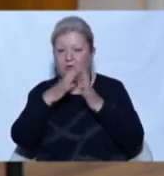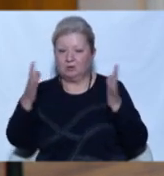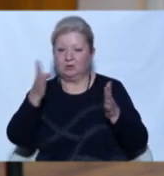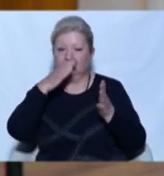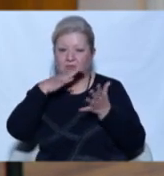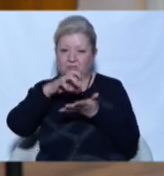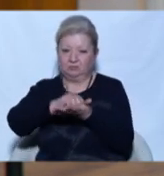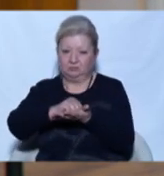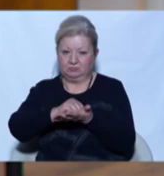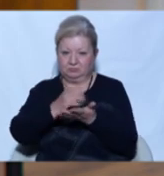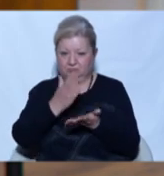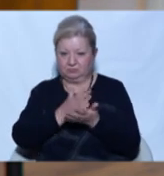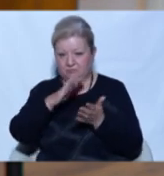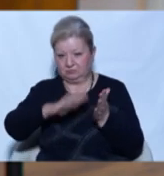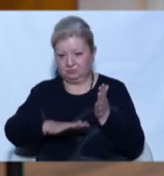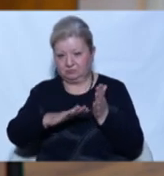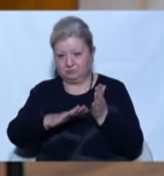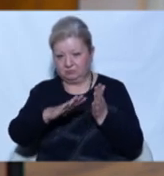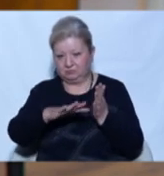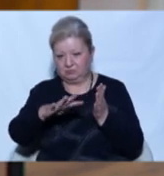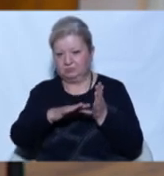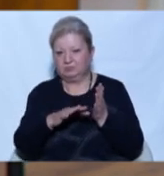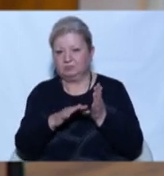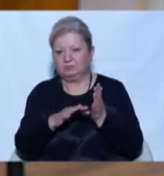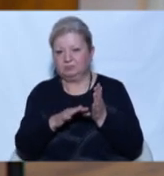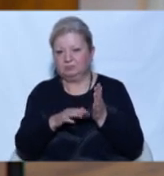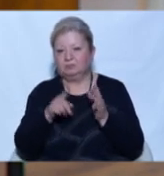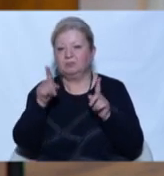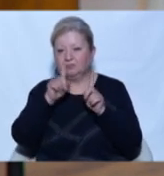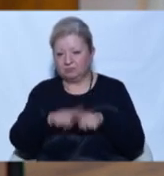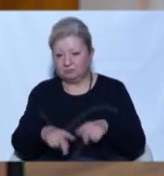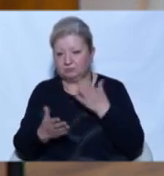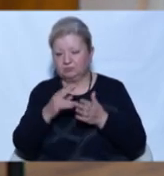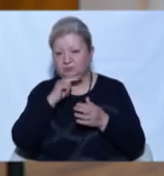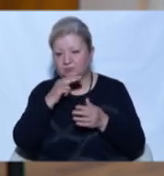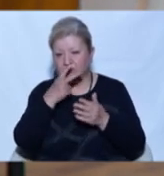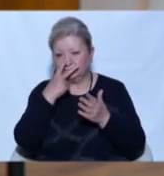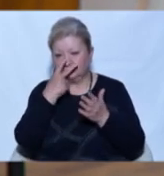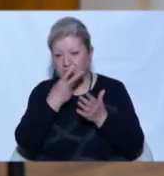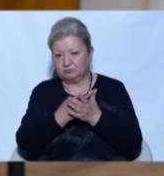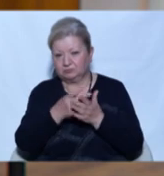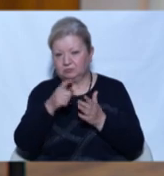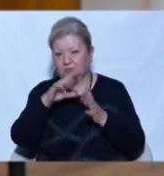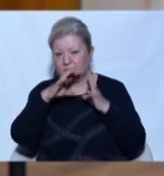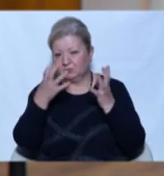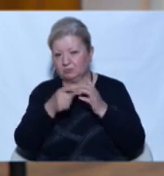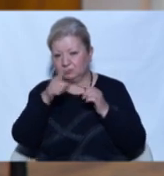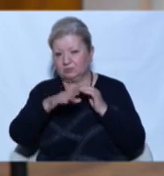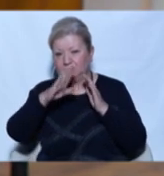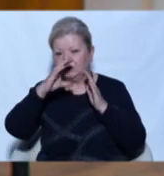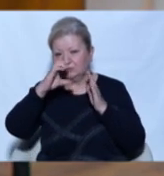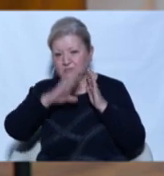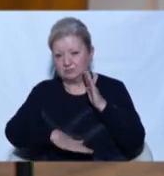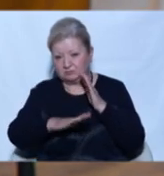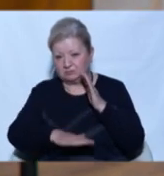წყლის თავმოყრილი აქ დასავლეთ ნახევარსფეროში. ასევე თუ დავაკვირდებით გლობუსის სამხრეთ